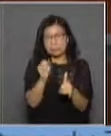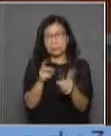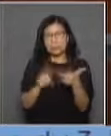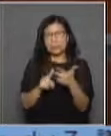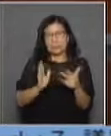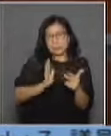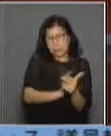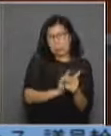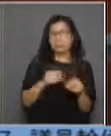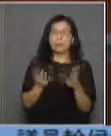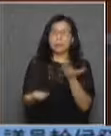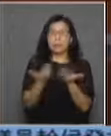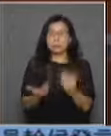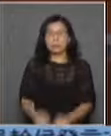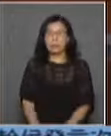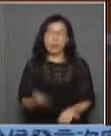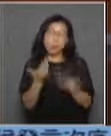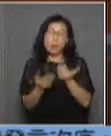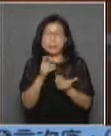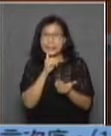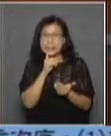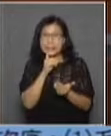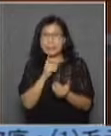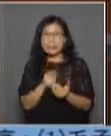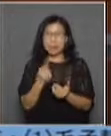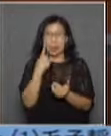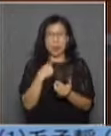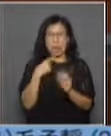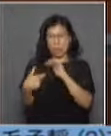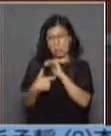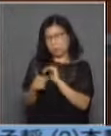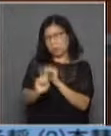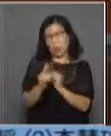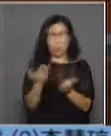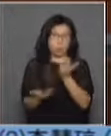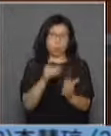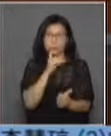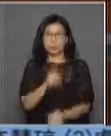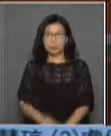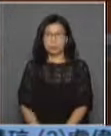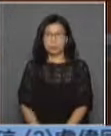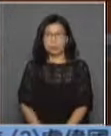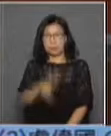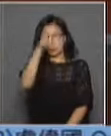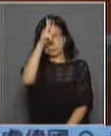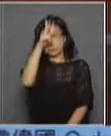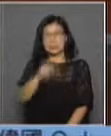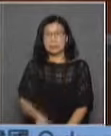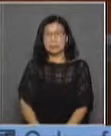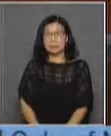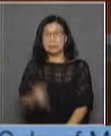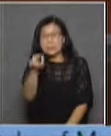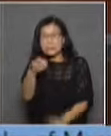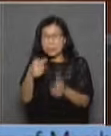頗啦，亦都唔排除可能是基於貪腐，係咪？你呢個政府少有少